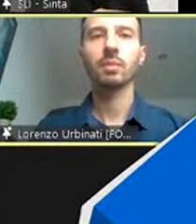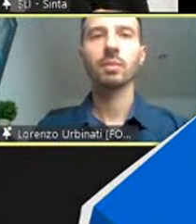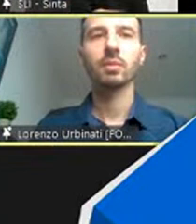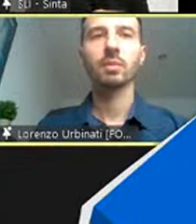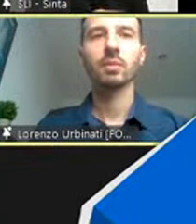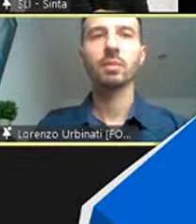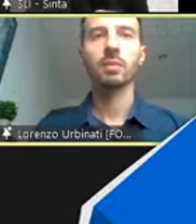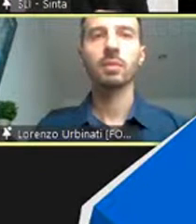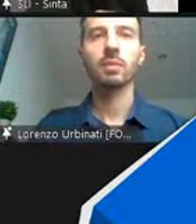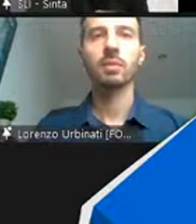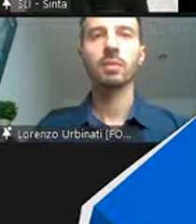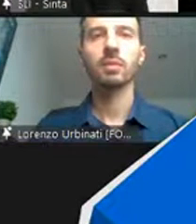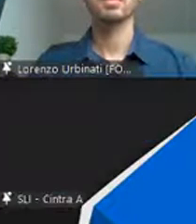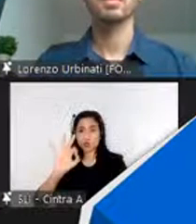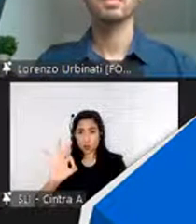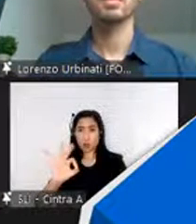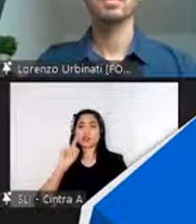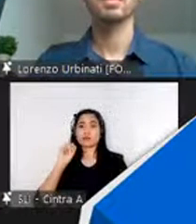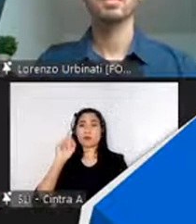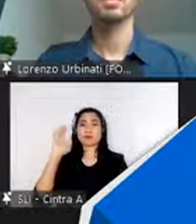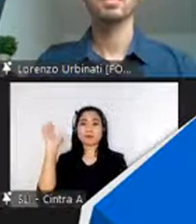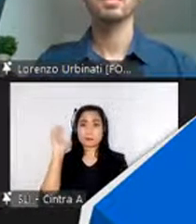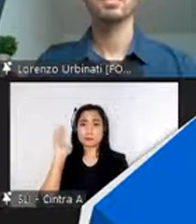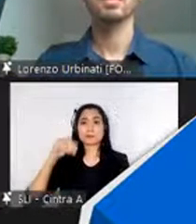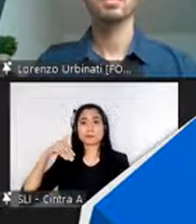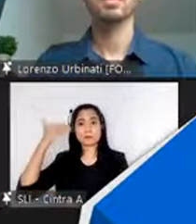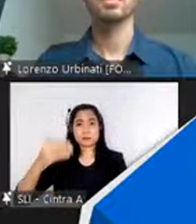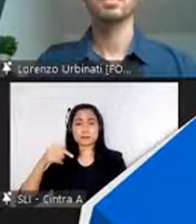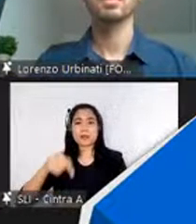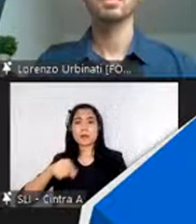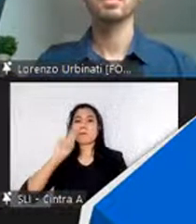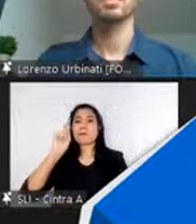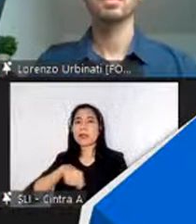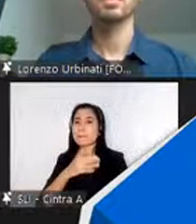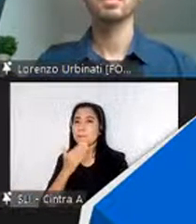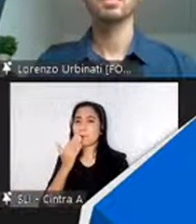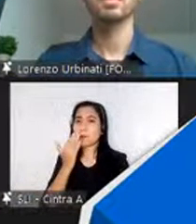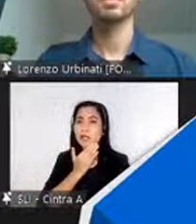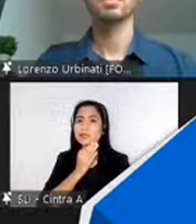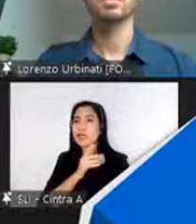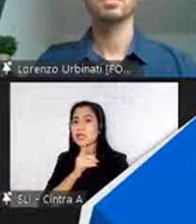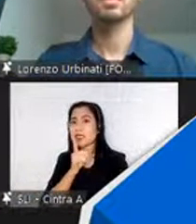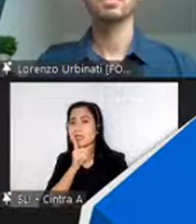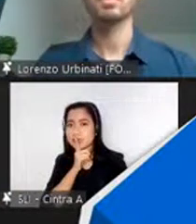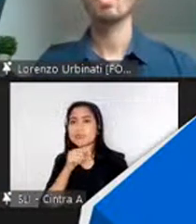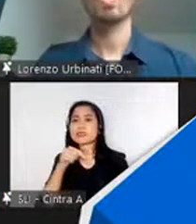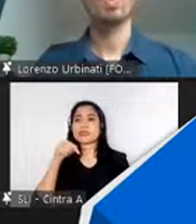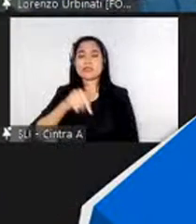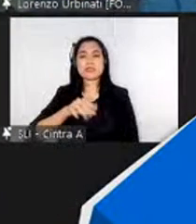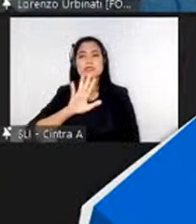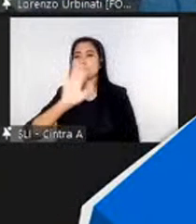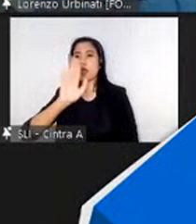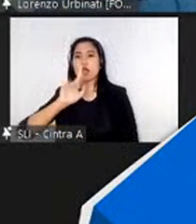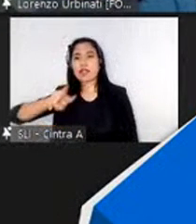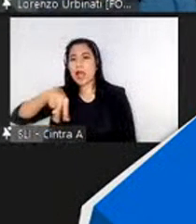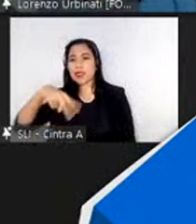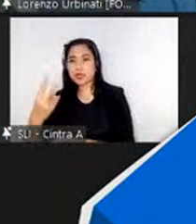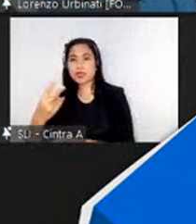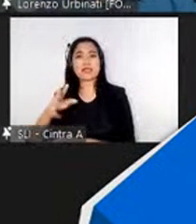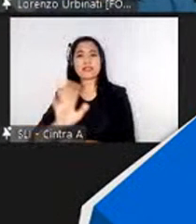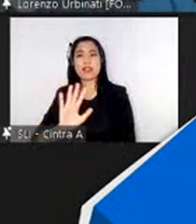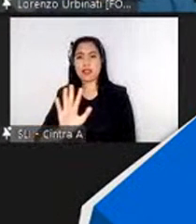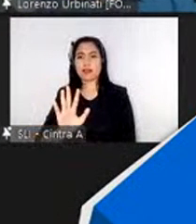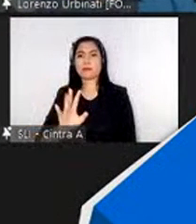menggunakan bahasa Inggris jadi peserta anda tidak perlu berganti ke eh channel yang lain sekali lagi terima kasih Bapak